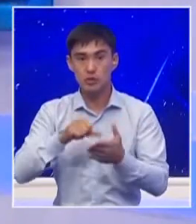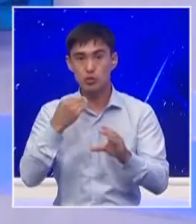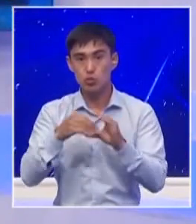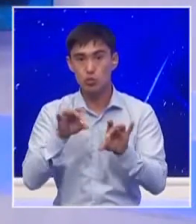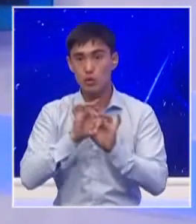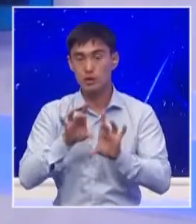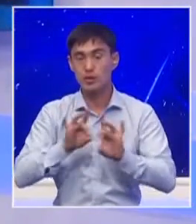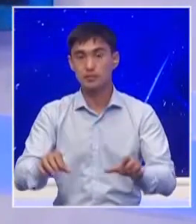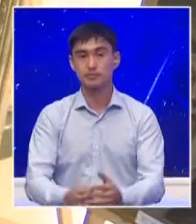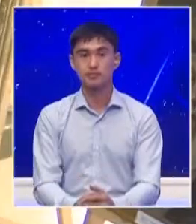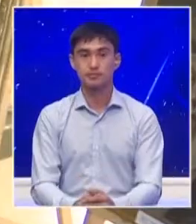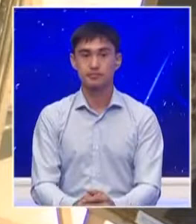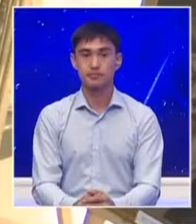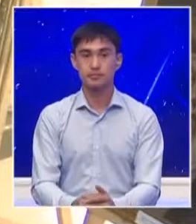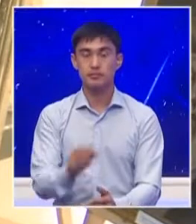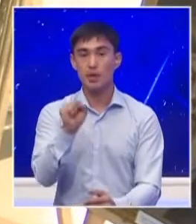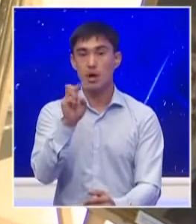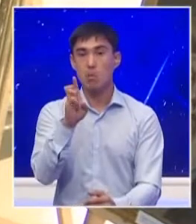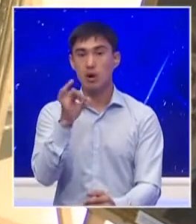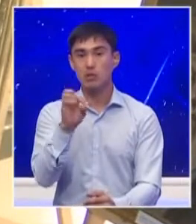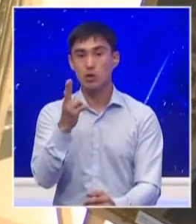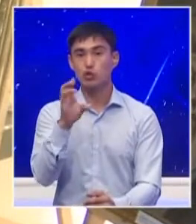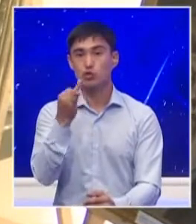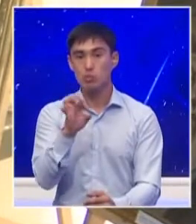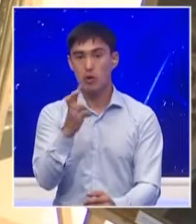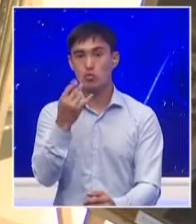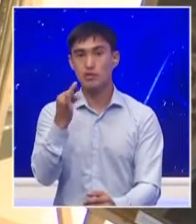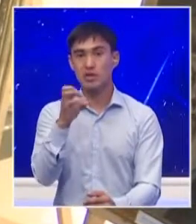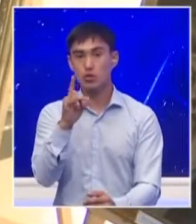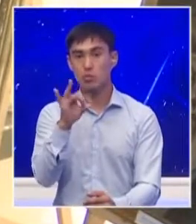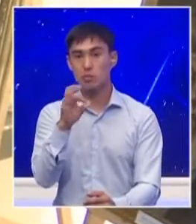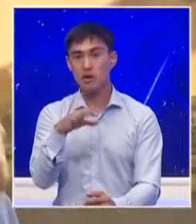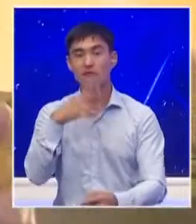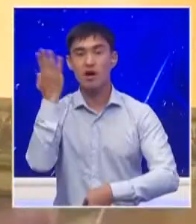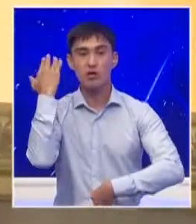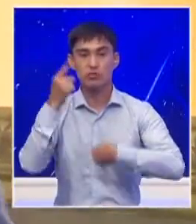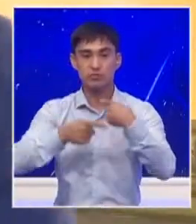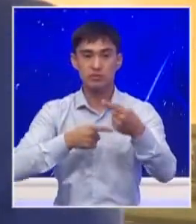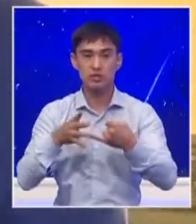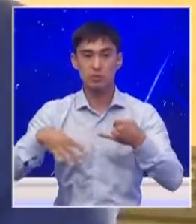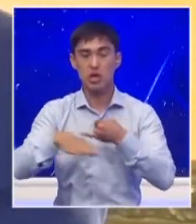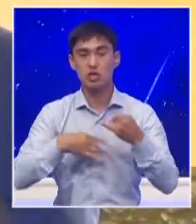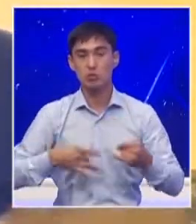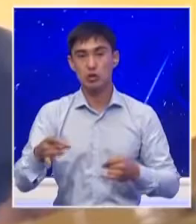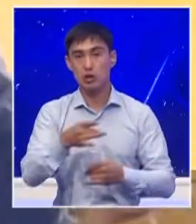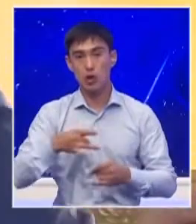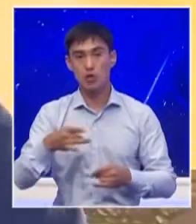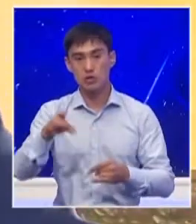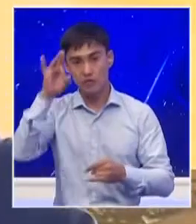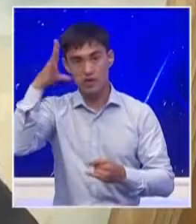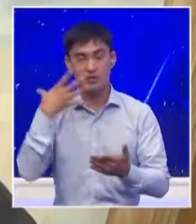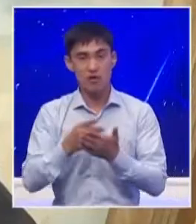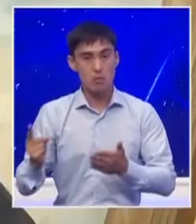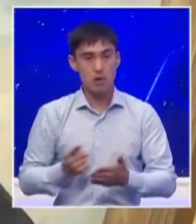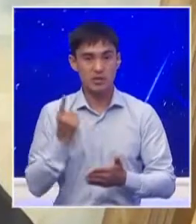группа бах тобой всем бай убит алейкум обед испокон веков земля жамбылского района славится своими мастерами